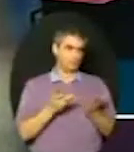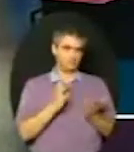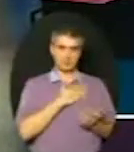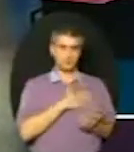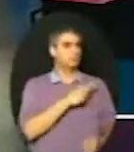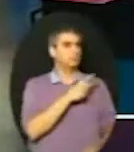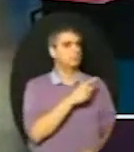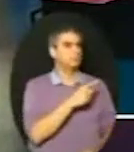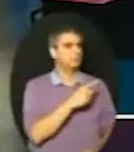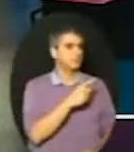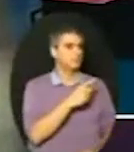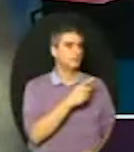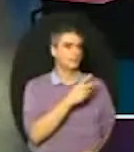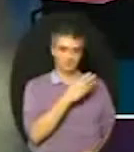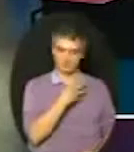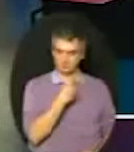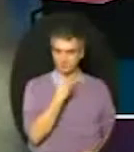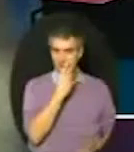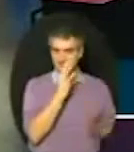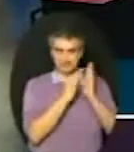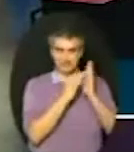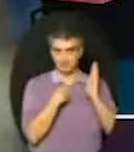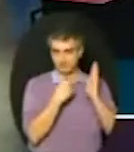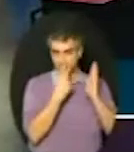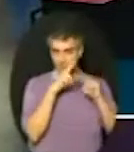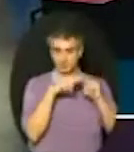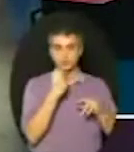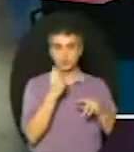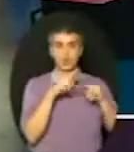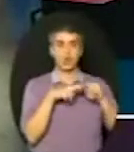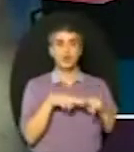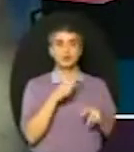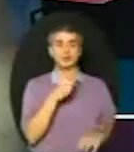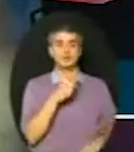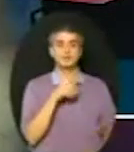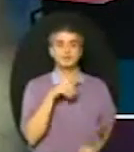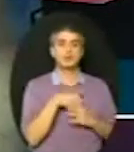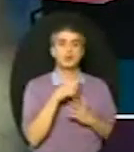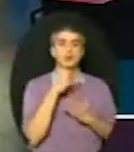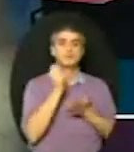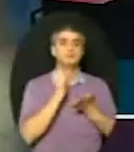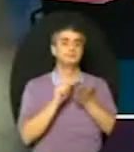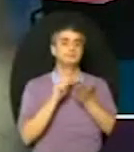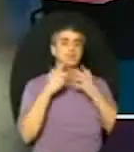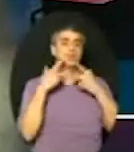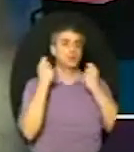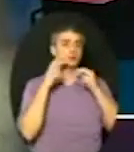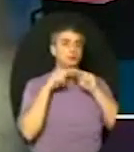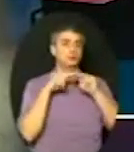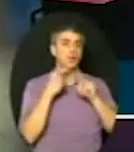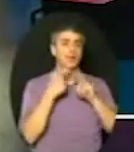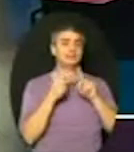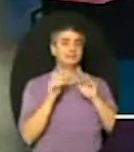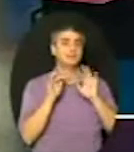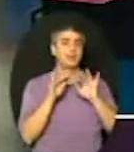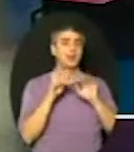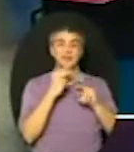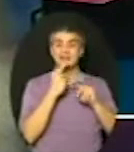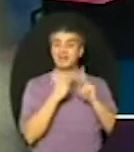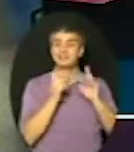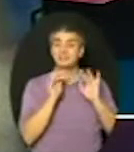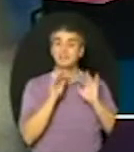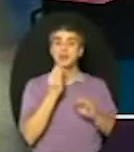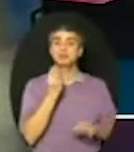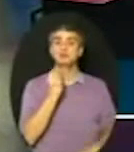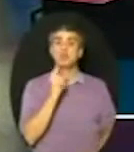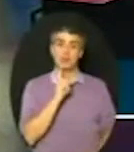רוצים לעשות. אני רוצה להתייחס רגע לאחד הסעיפים שראיתי שנשארו בעודפים. בתקציב משרד החינוך נשארו חצי